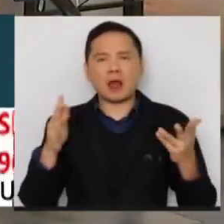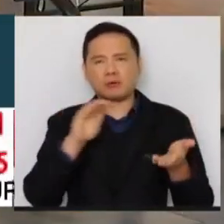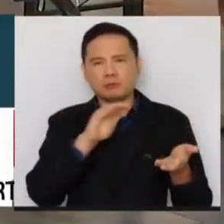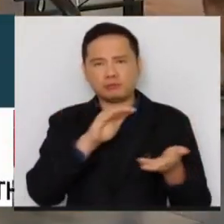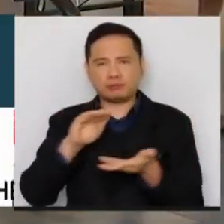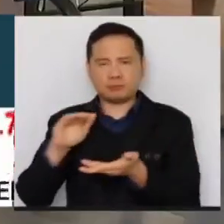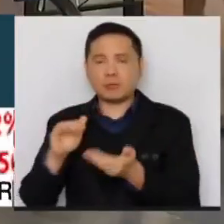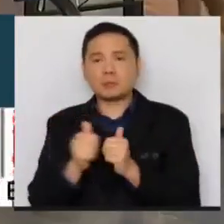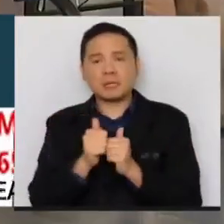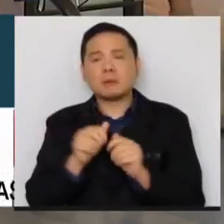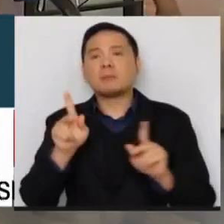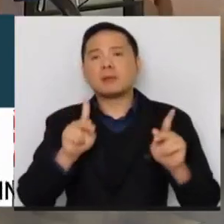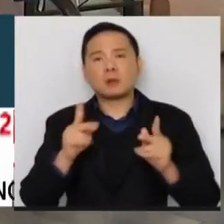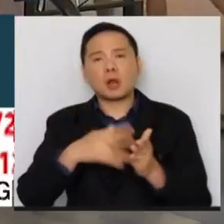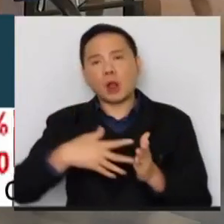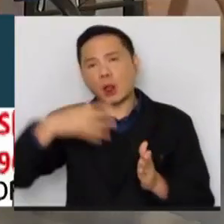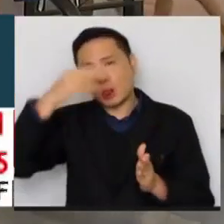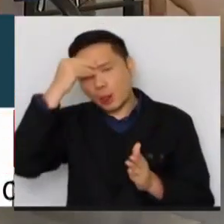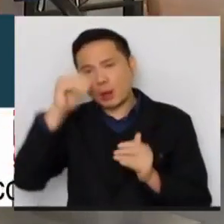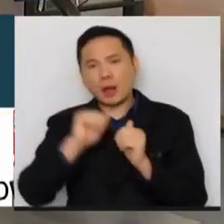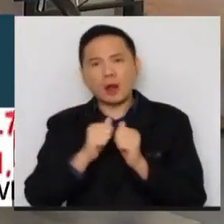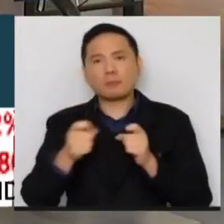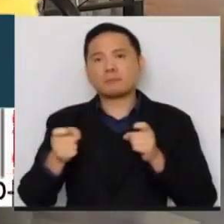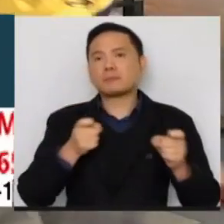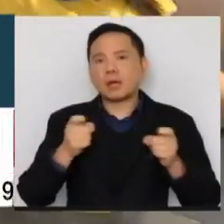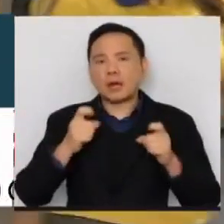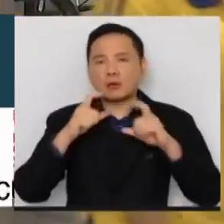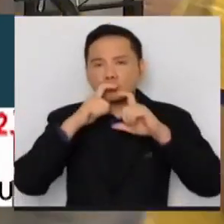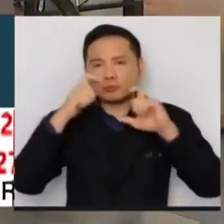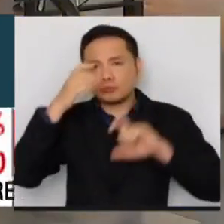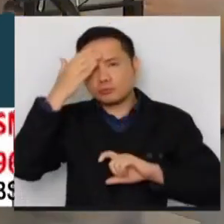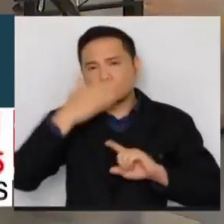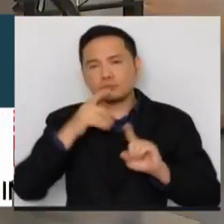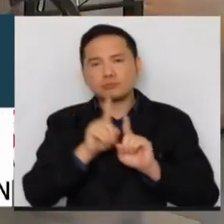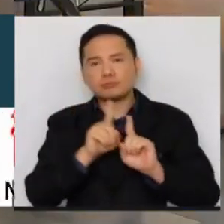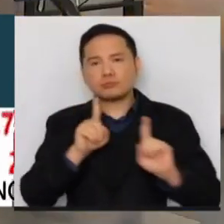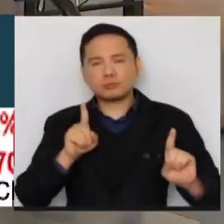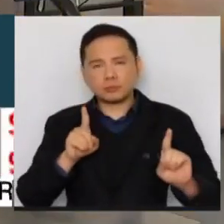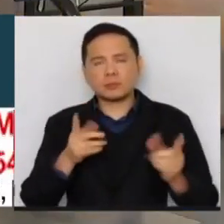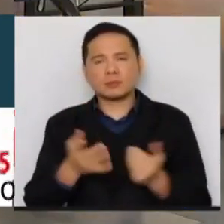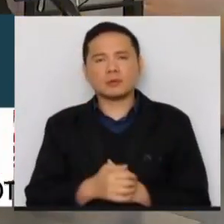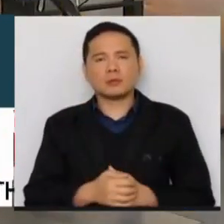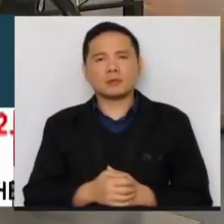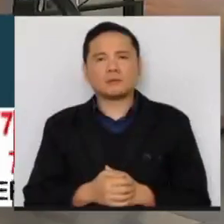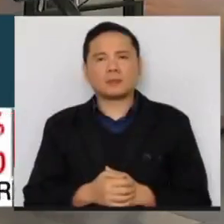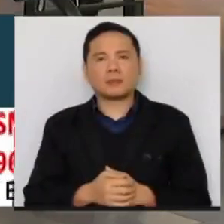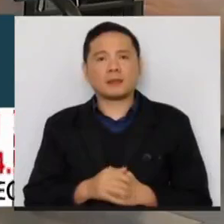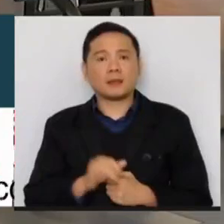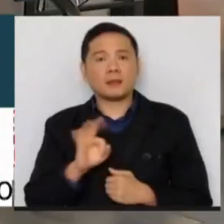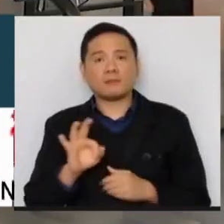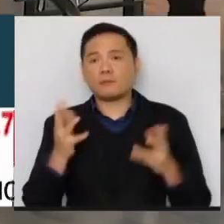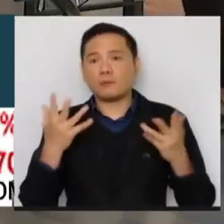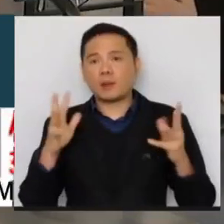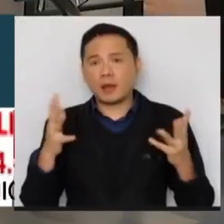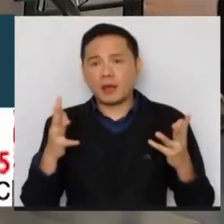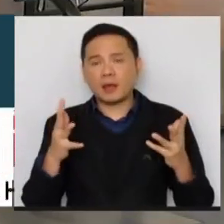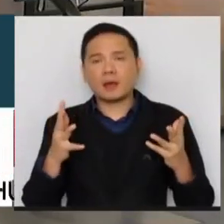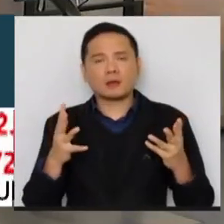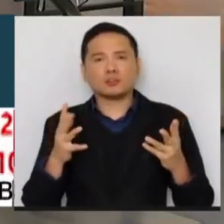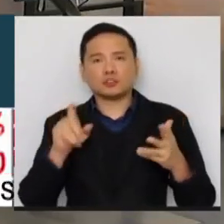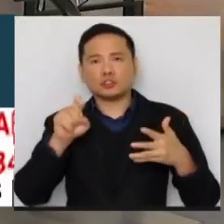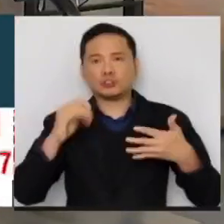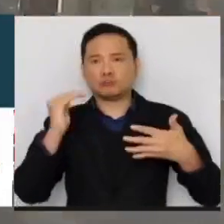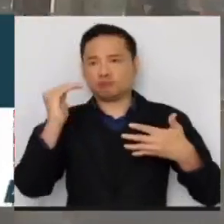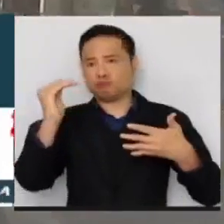live with the virus, no? Kasi kung hindi ganun, edi dapat nung binaba natin from alert